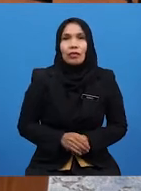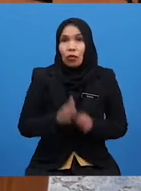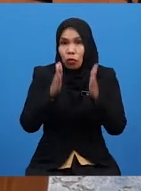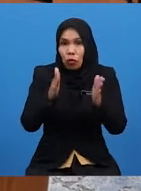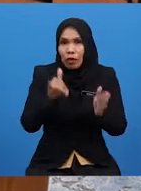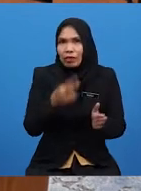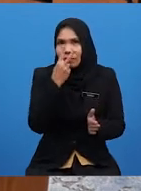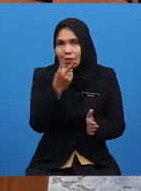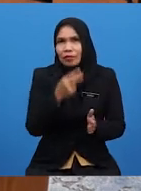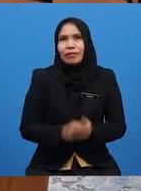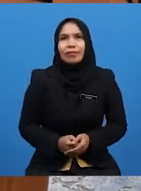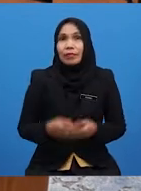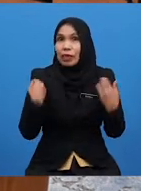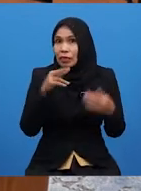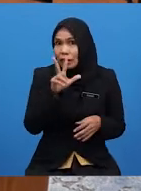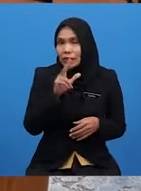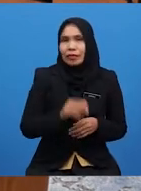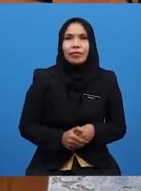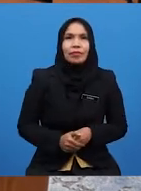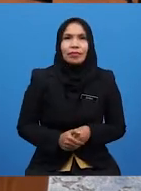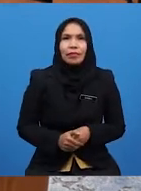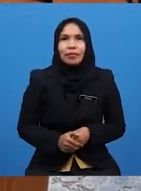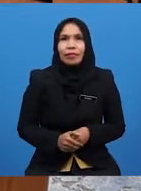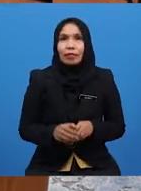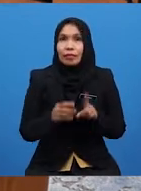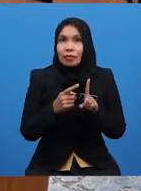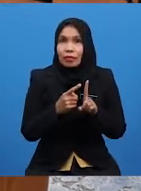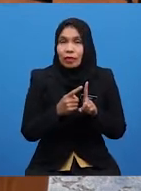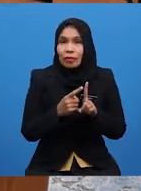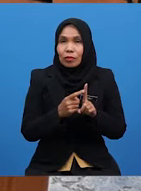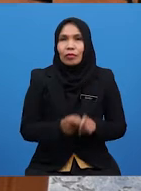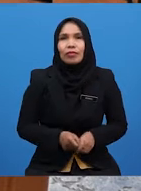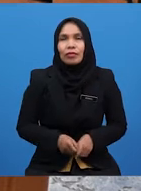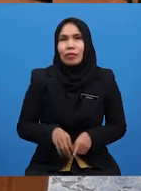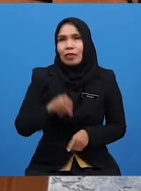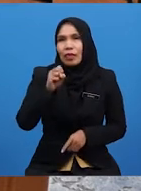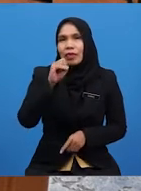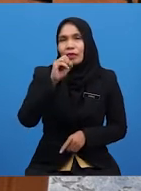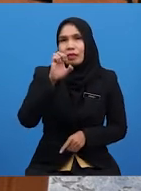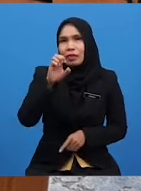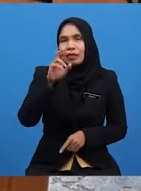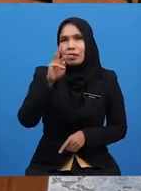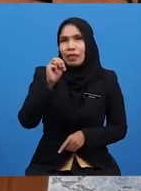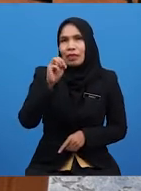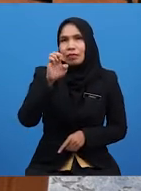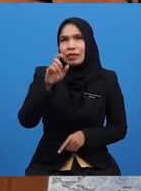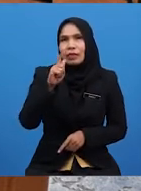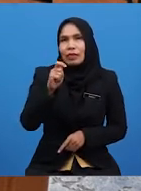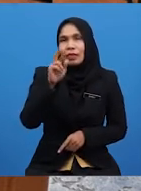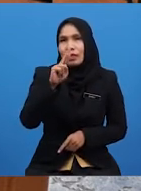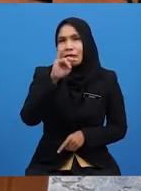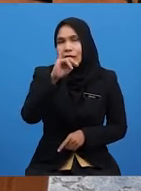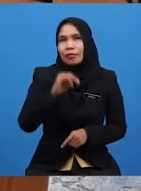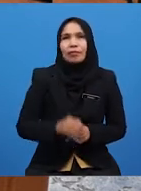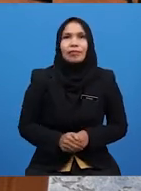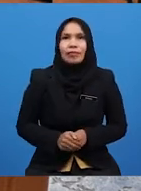timbangan yaitu simetri keseimbangan simetri ini dicirikan oleh objek